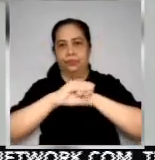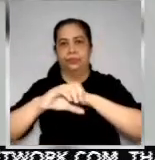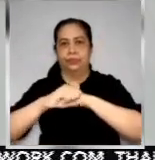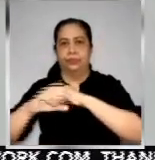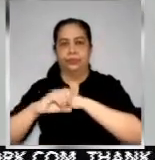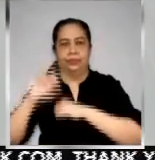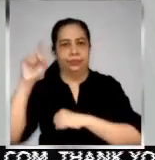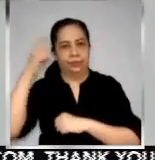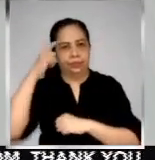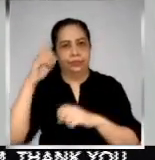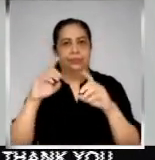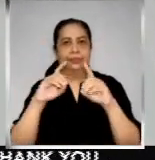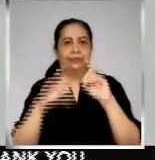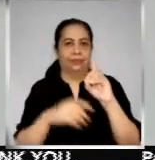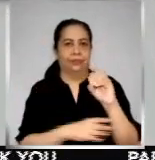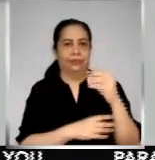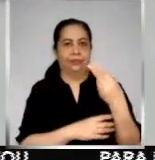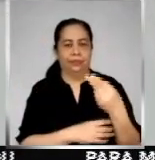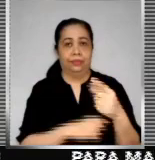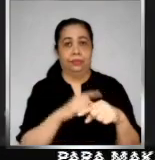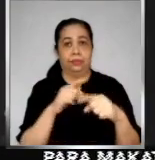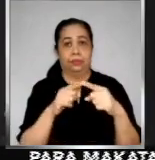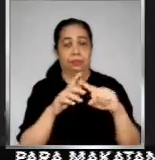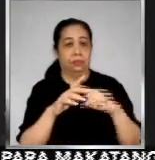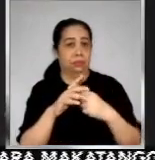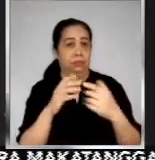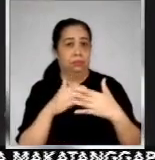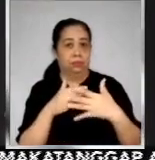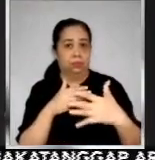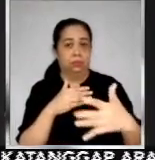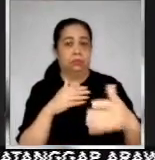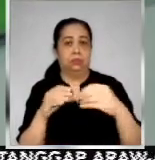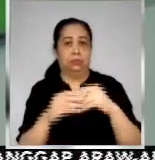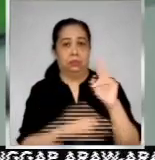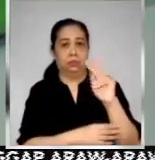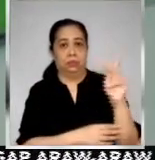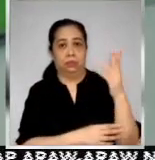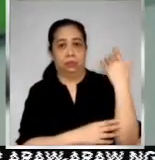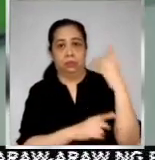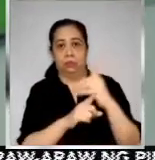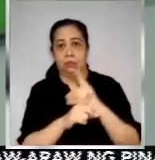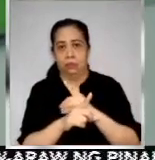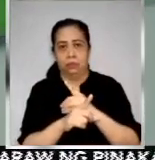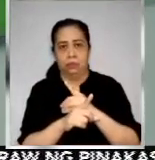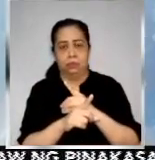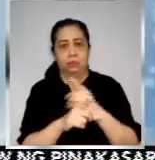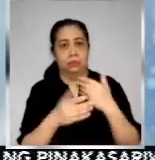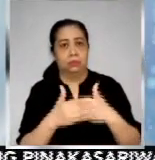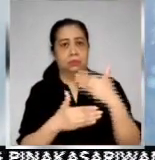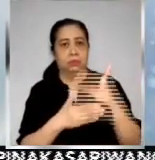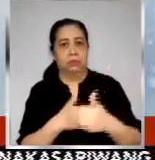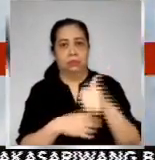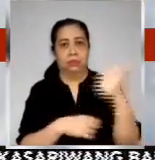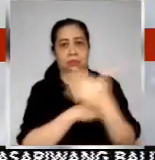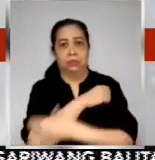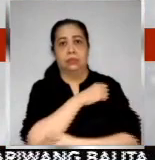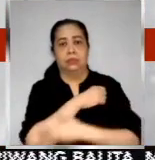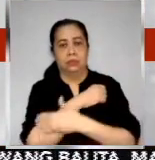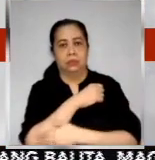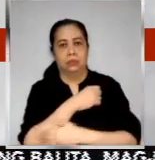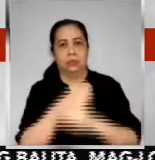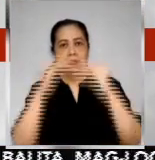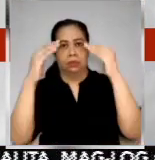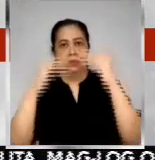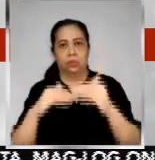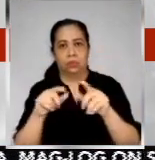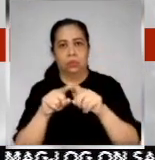Health. Mula nang magsimula ang vaccine rollout sa UK noong Disyembre na sinundan ng ibang mga bansa, bumaba na rin ang